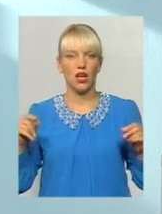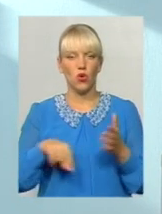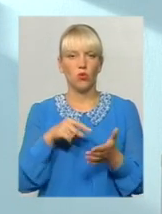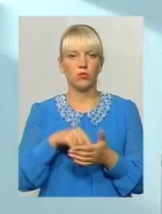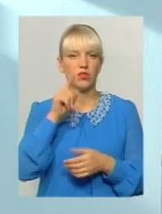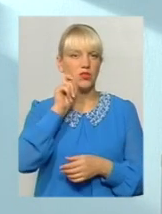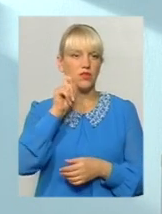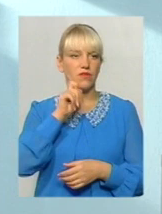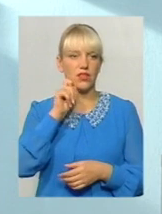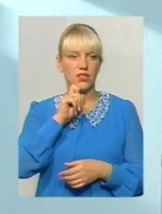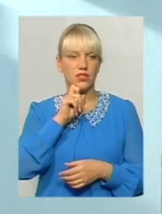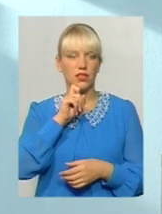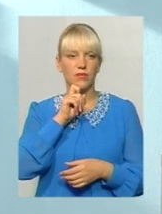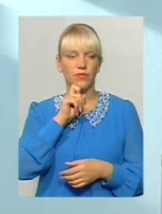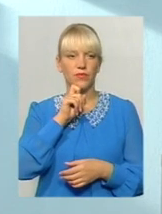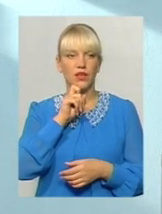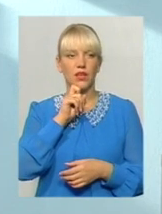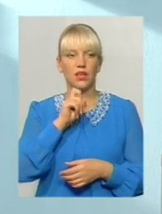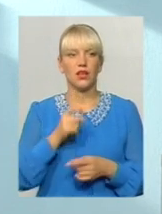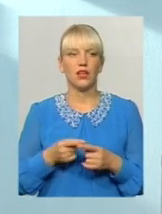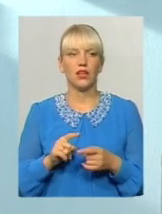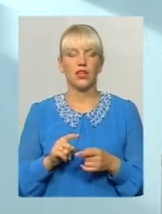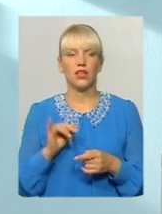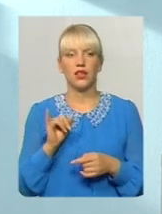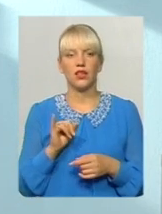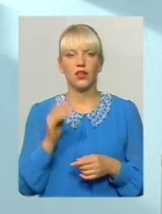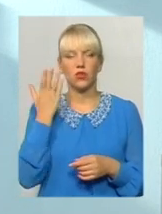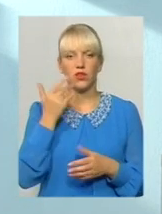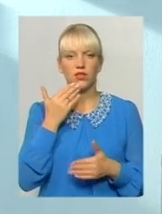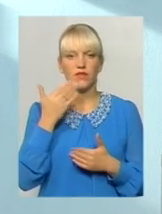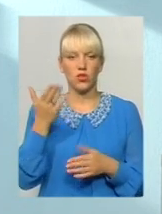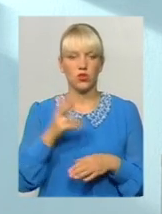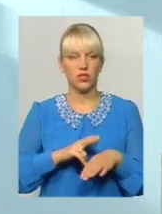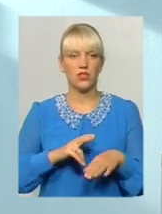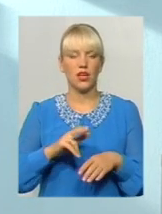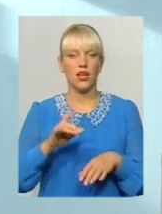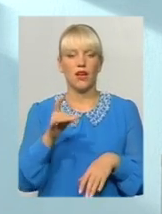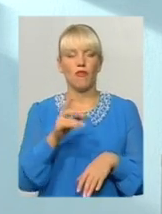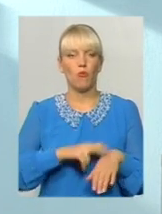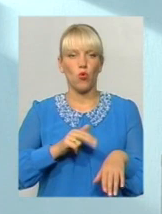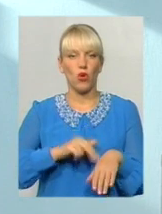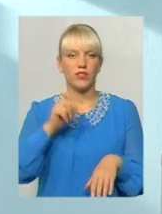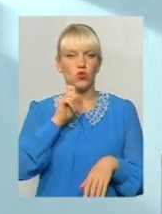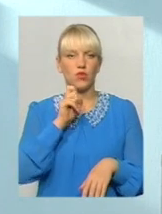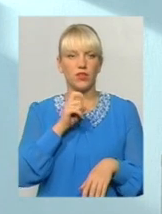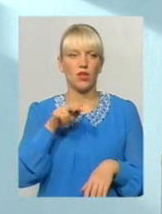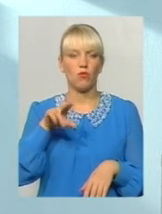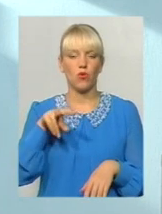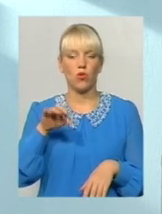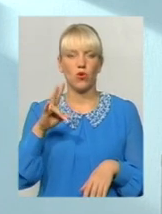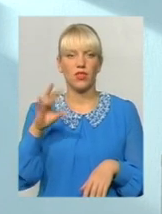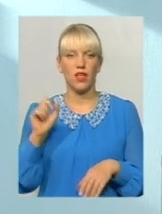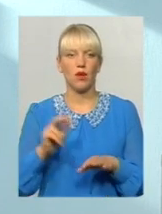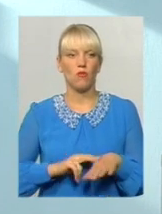Да? Не доїжджаючи вже розборки, а коли звернулися в райвідділ Вінниці, то ще навіть полонська поліція